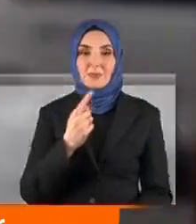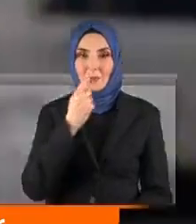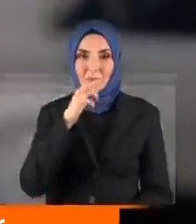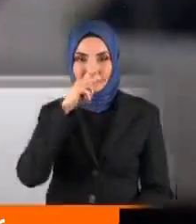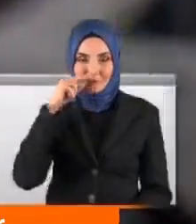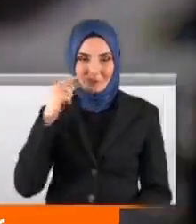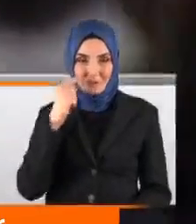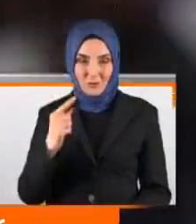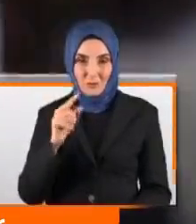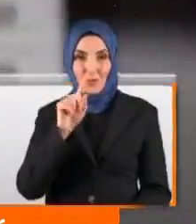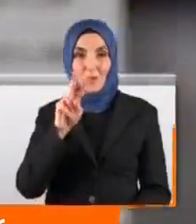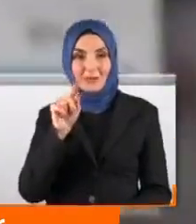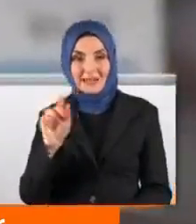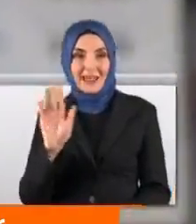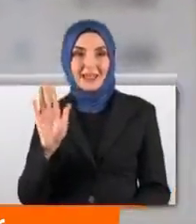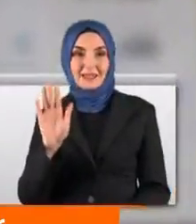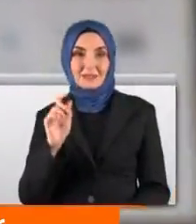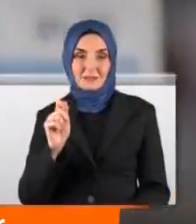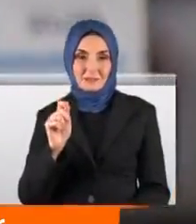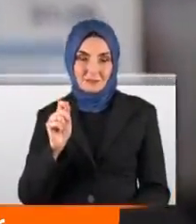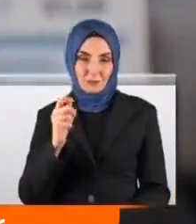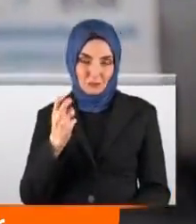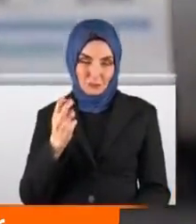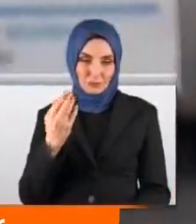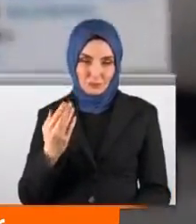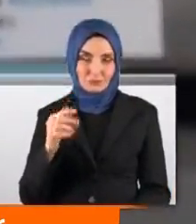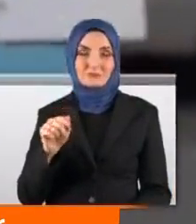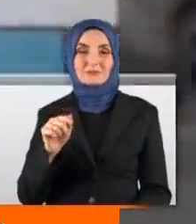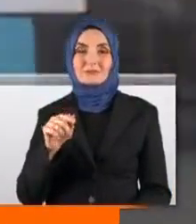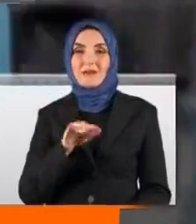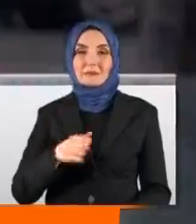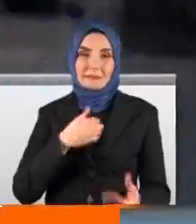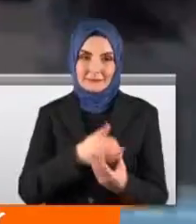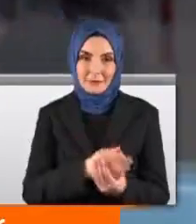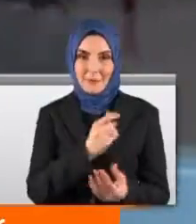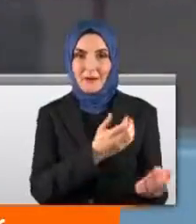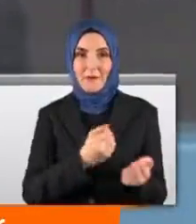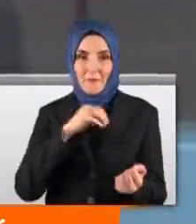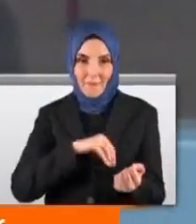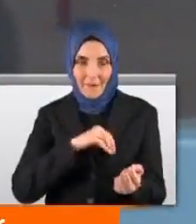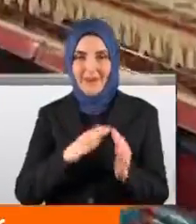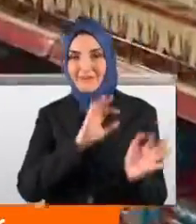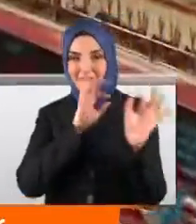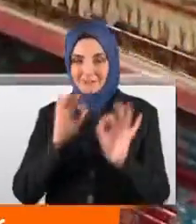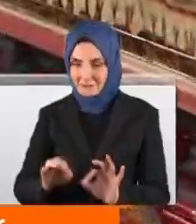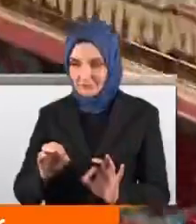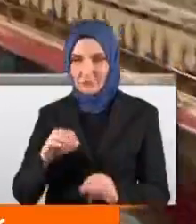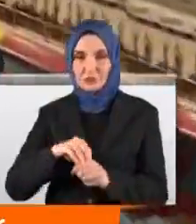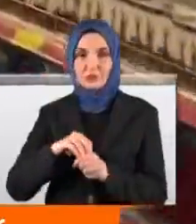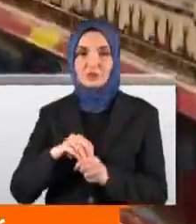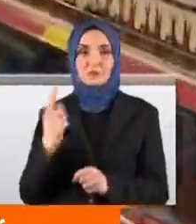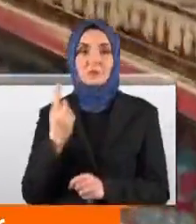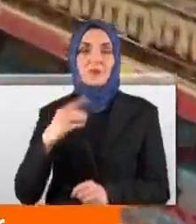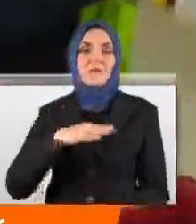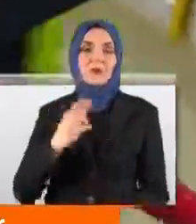kuruştu. Tüketici kasaya geldi. O rakamı aldı. Yine ancak eve gittiğinde ürünün tekli olduğu ortaya çıktı. İkili reklamı